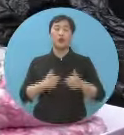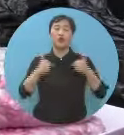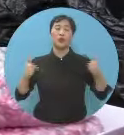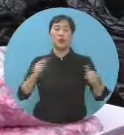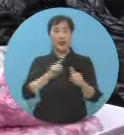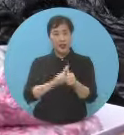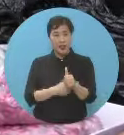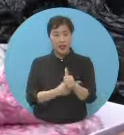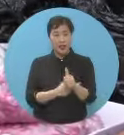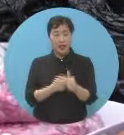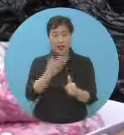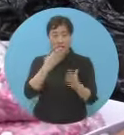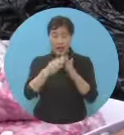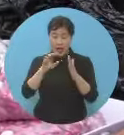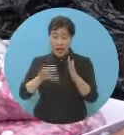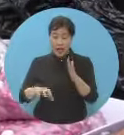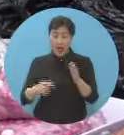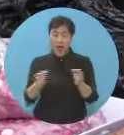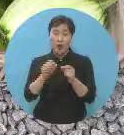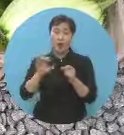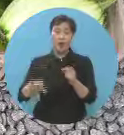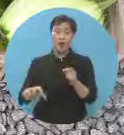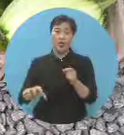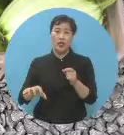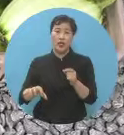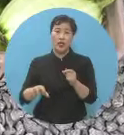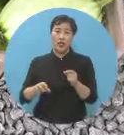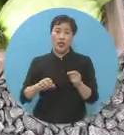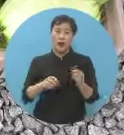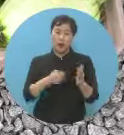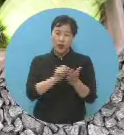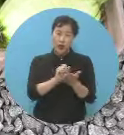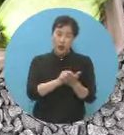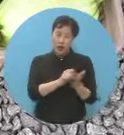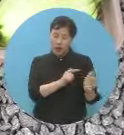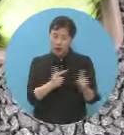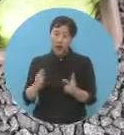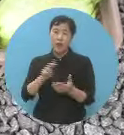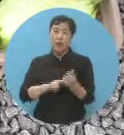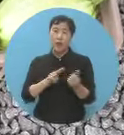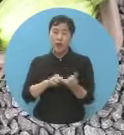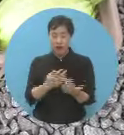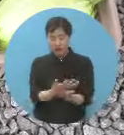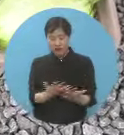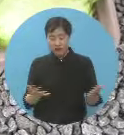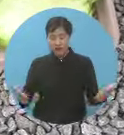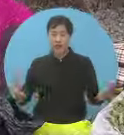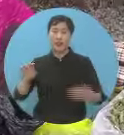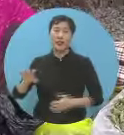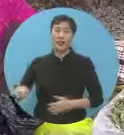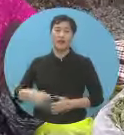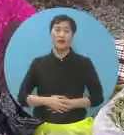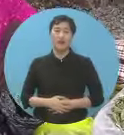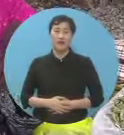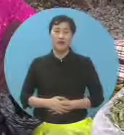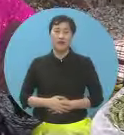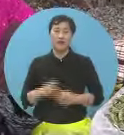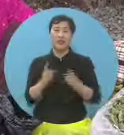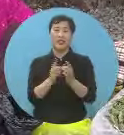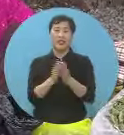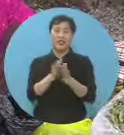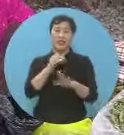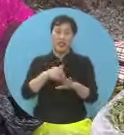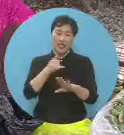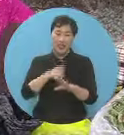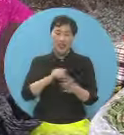앞 정자를 둘러싸고 푸성기를 파는 조그마한 장터도 열리고 있습니다. 직접 기른 나물 등을 가지고